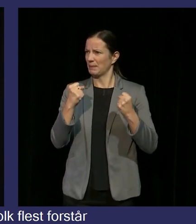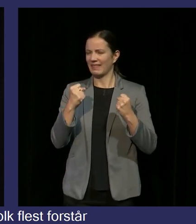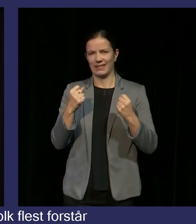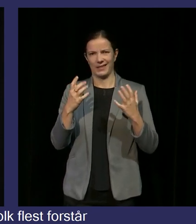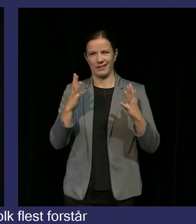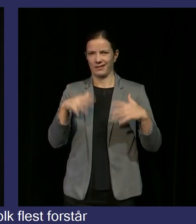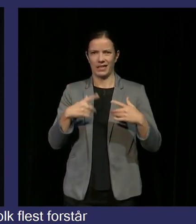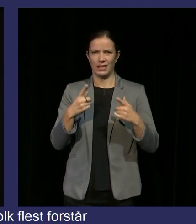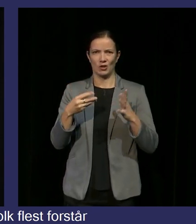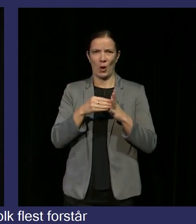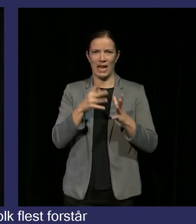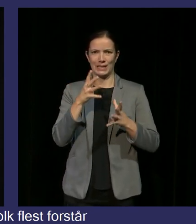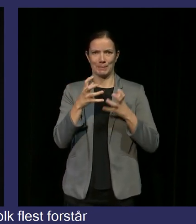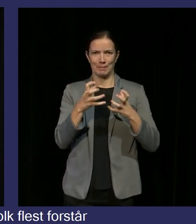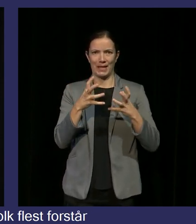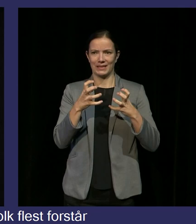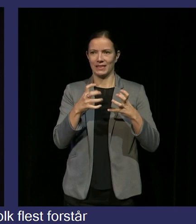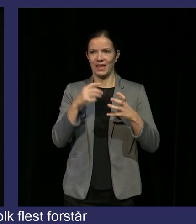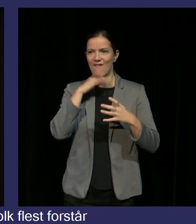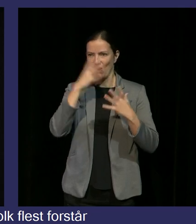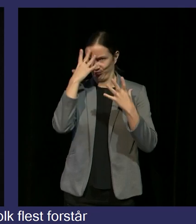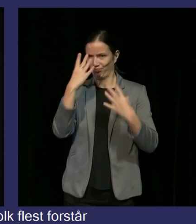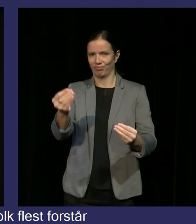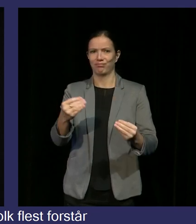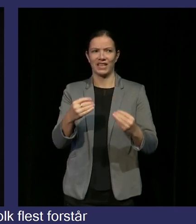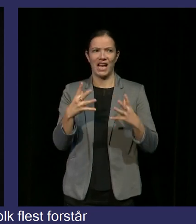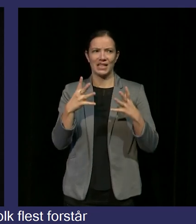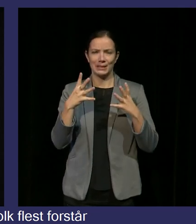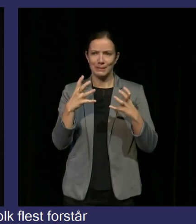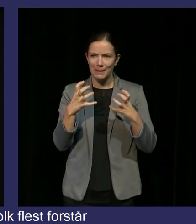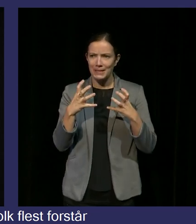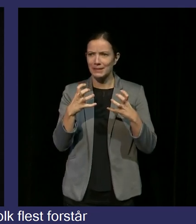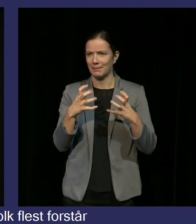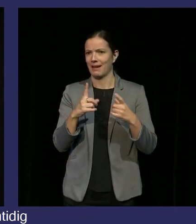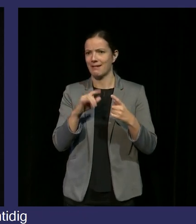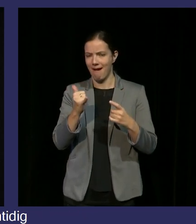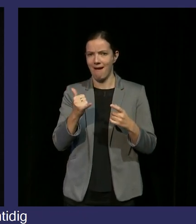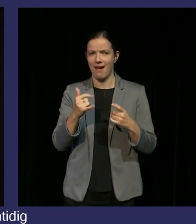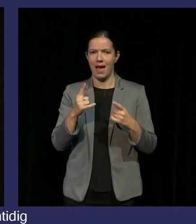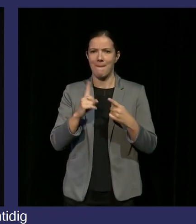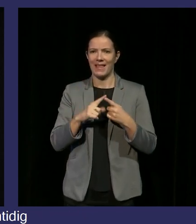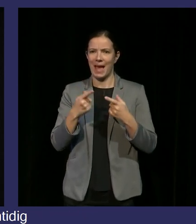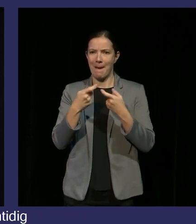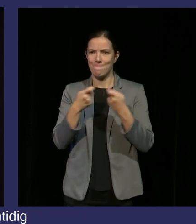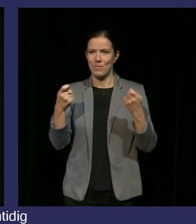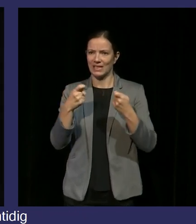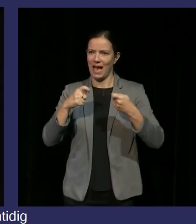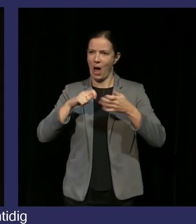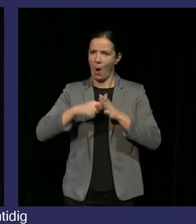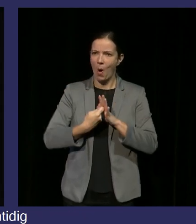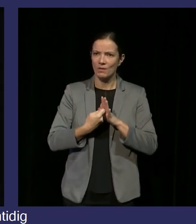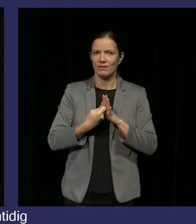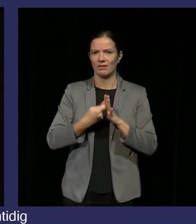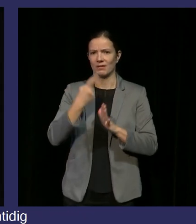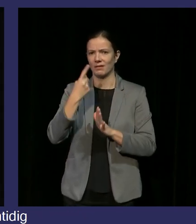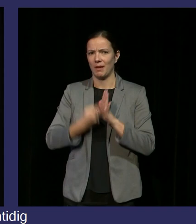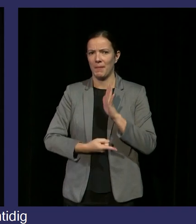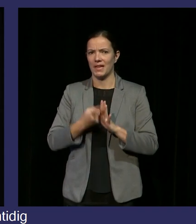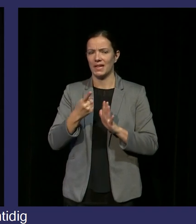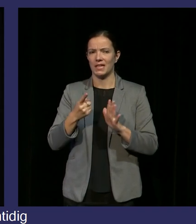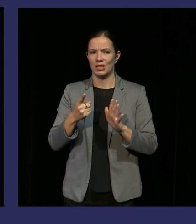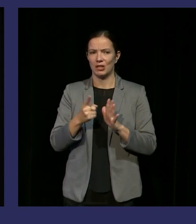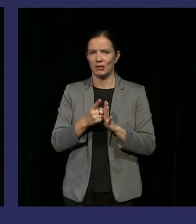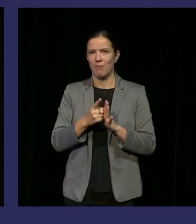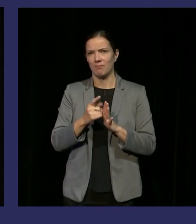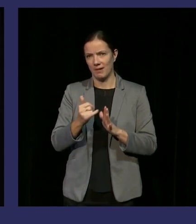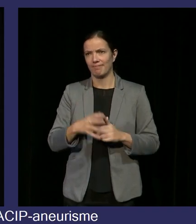er så spastisk, men jeg tror folk flest forstår hva spasmer og spastisk altså. Men i hvert fall at musklene litt låst da, samtidig som den siden